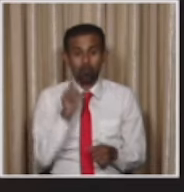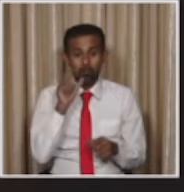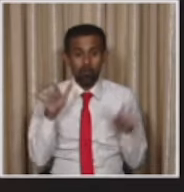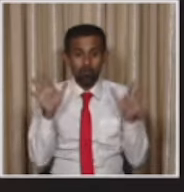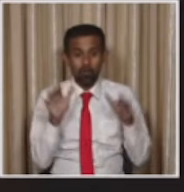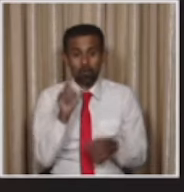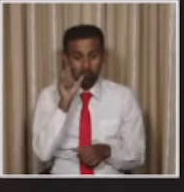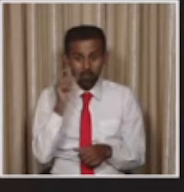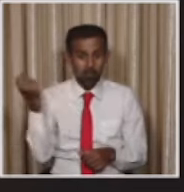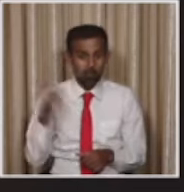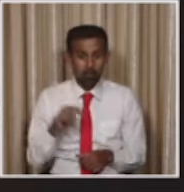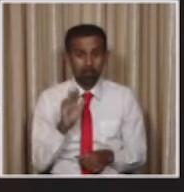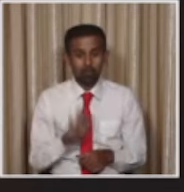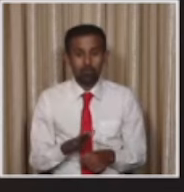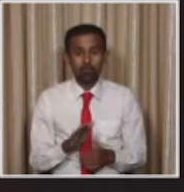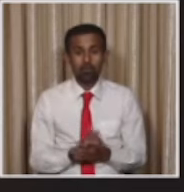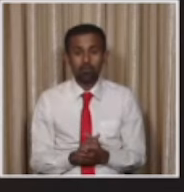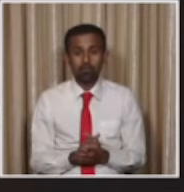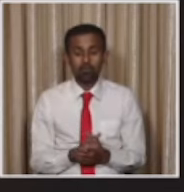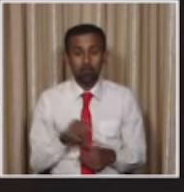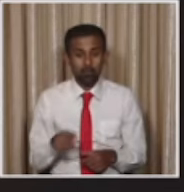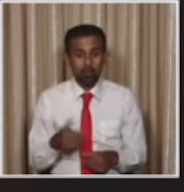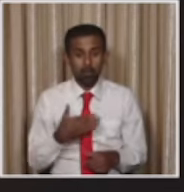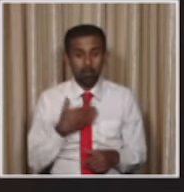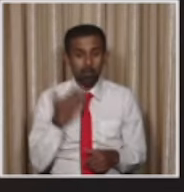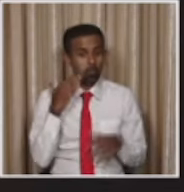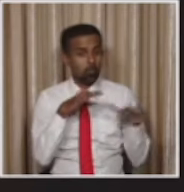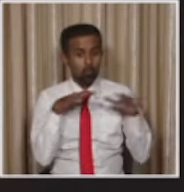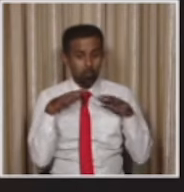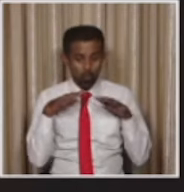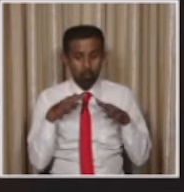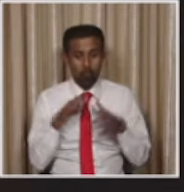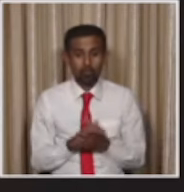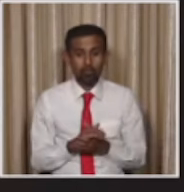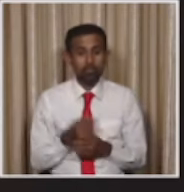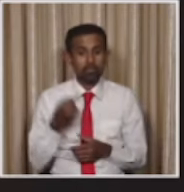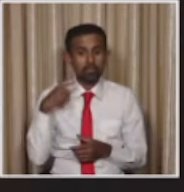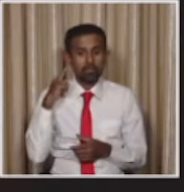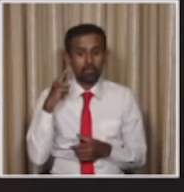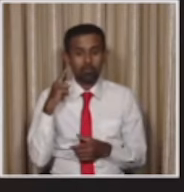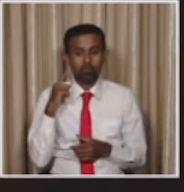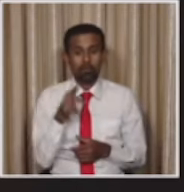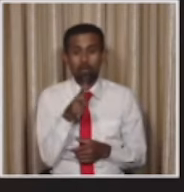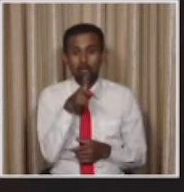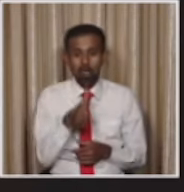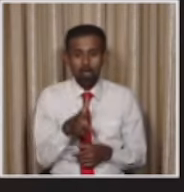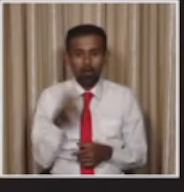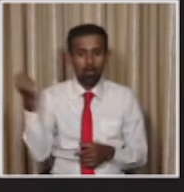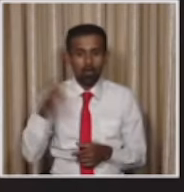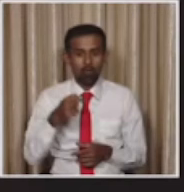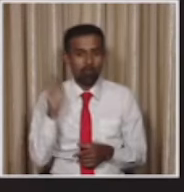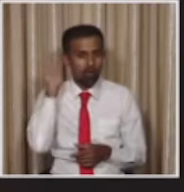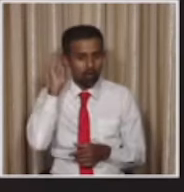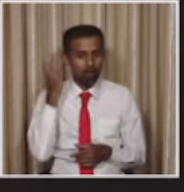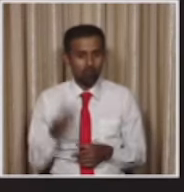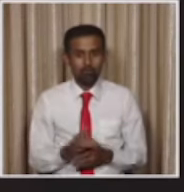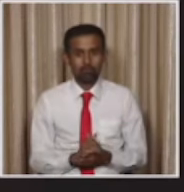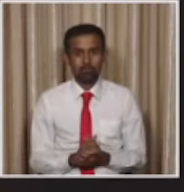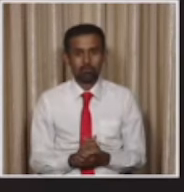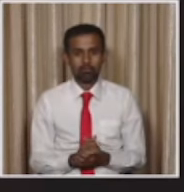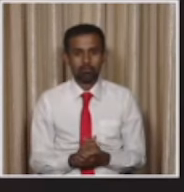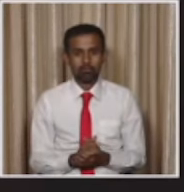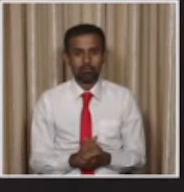කොවුලෙක් එනකම් බලාගෙන ඉන්න මේ අපේ ජනතාවට ඊයේ දවසේ කපුටෙක් ආවා කියලා ආරංචියකුත් අපිට